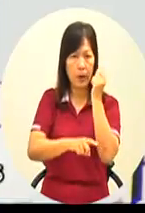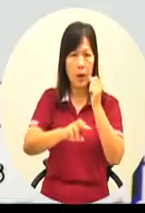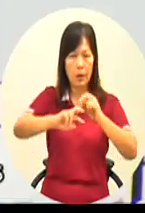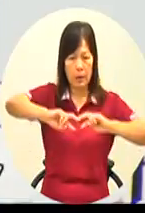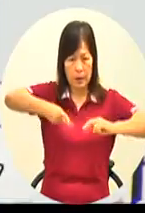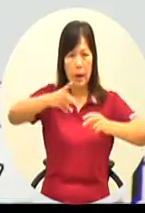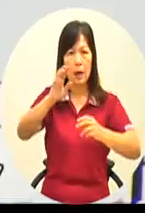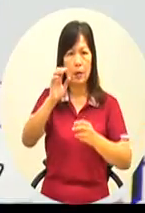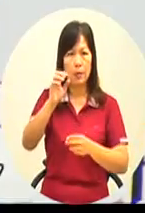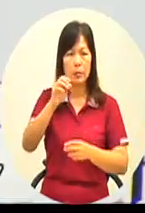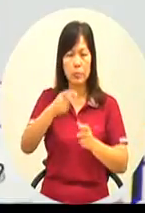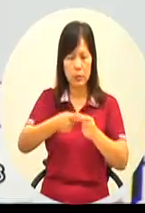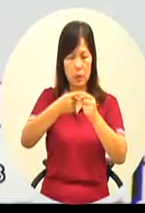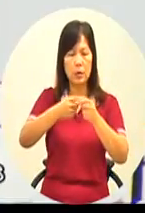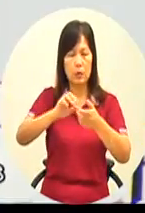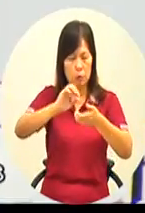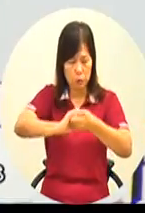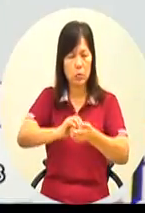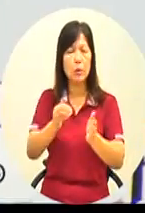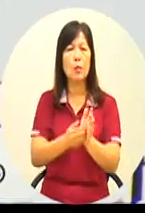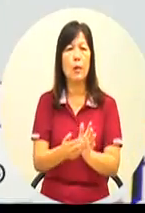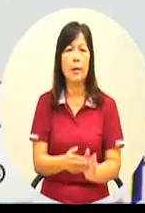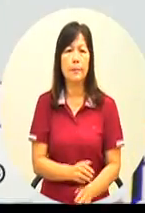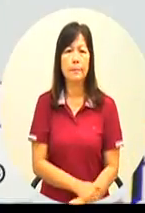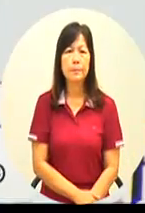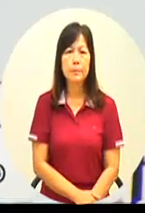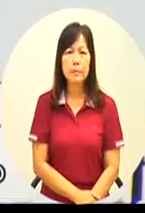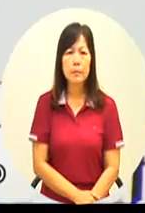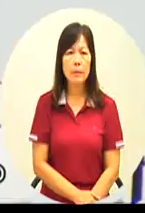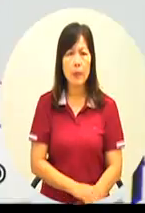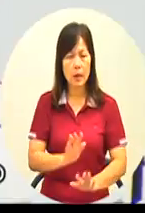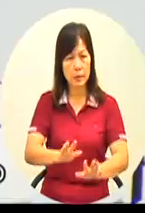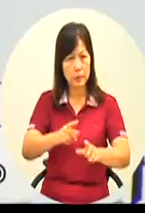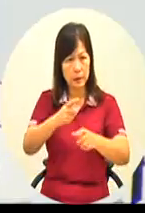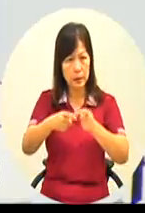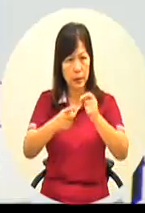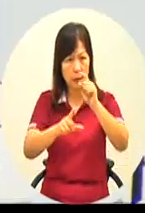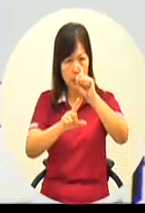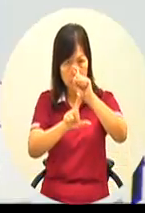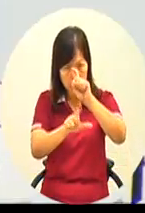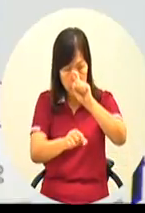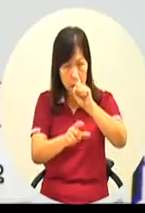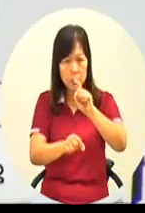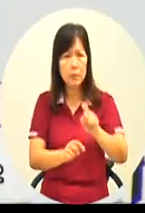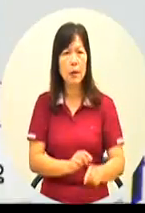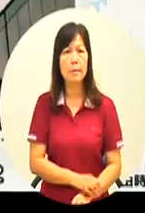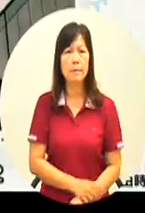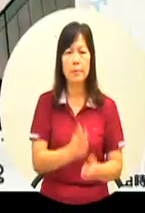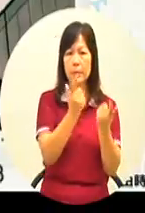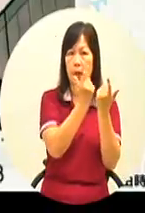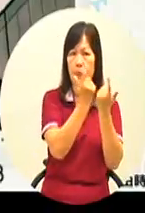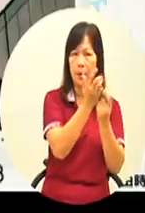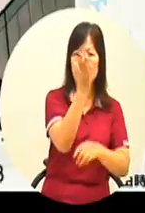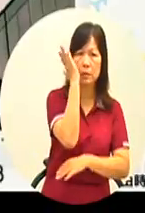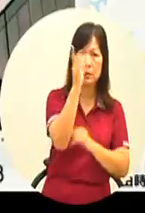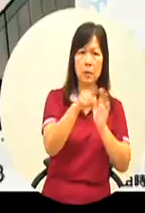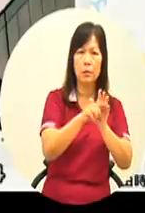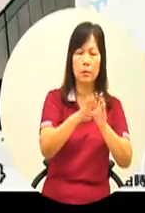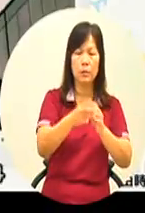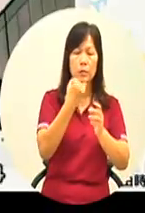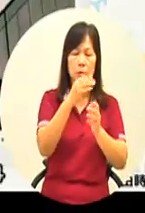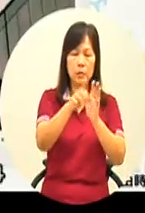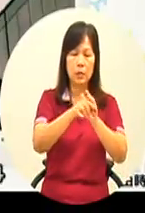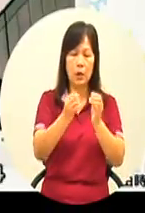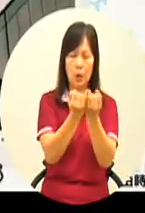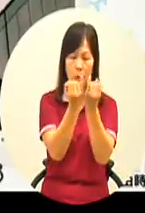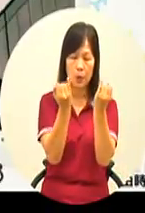通过了一读。好，那我想在今年的10月，其实台北市政府针对10月份的一个同志